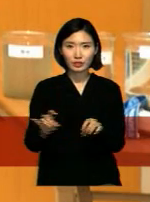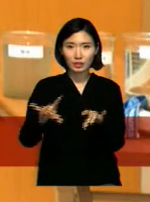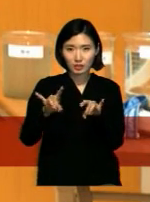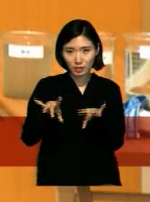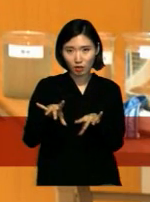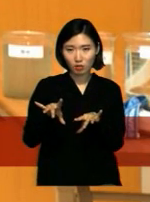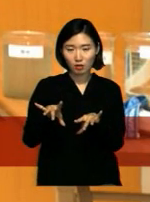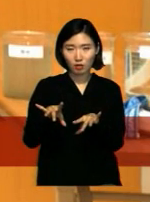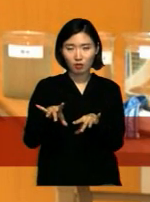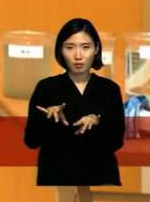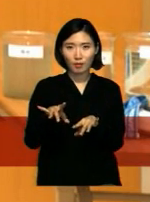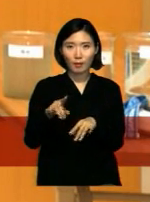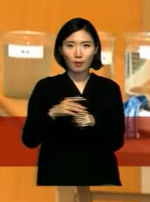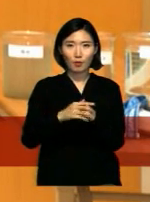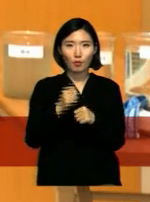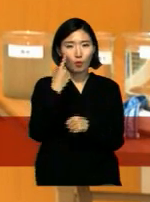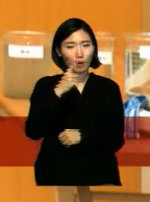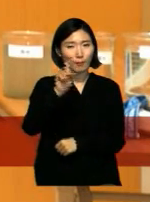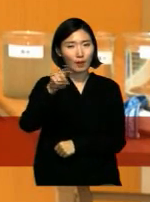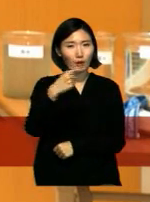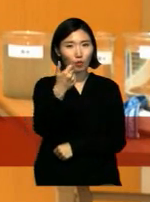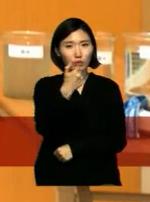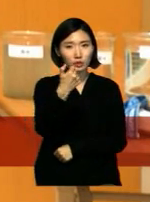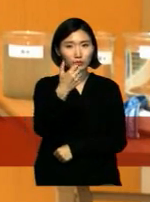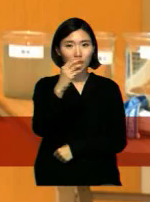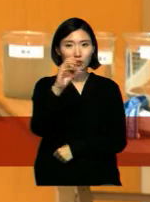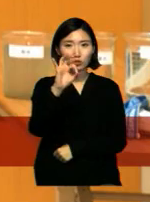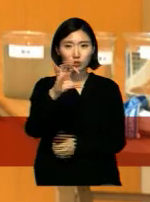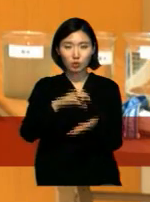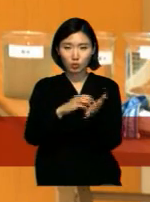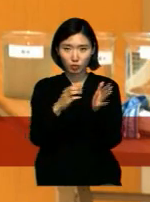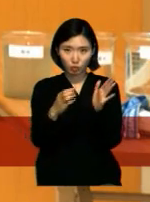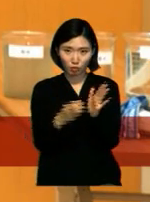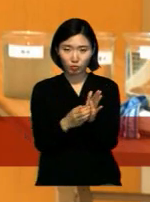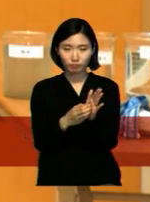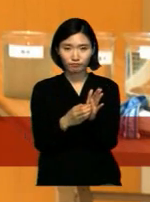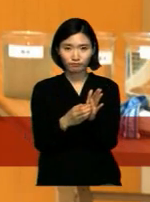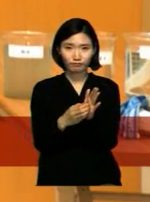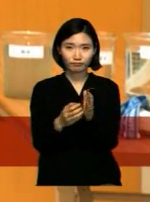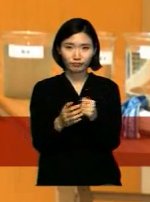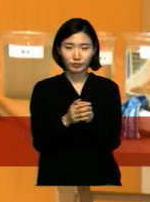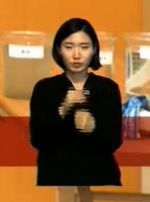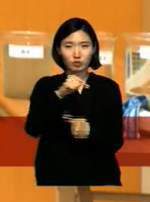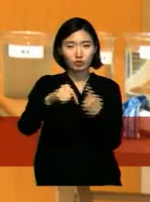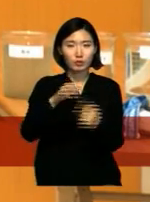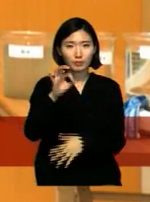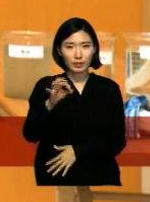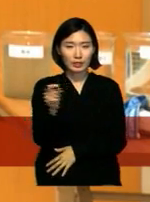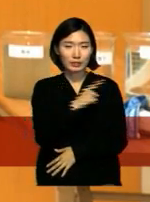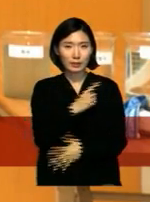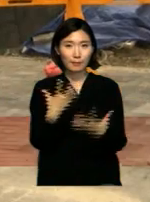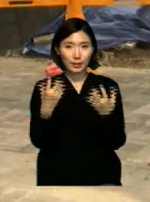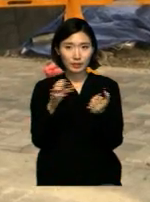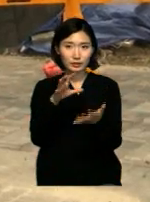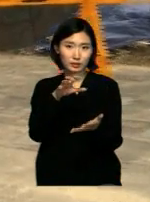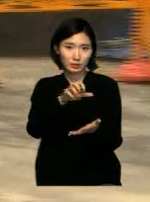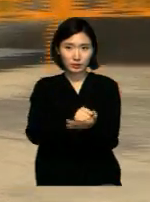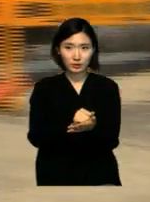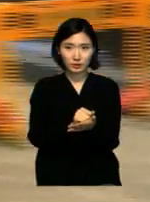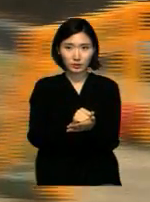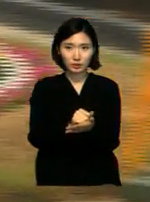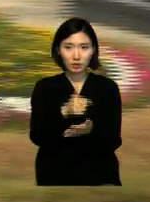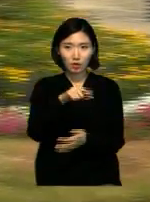전력비입니다. 월 150만 원 정도 들어가는 게 제일 그 운영비 중에 제일 많이 차지하고요.